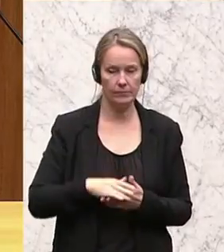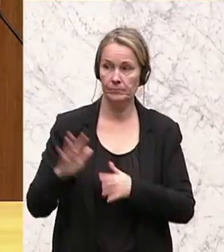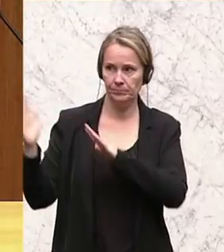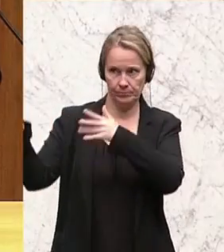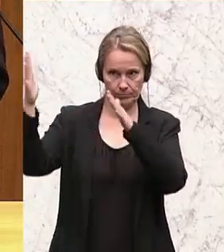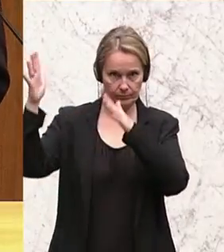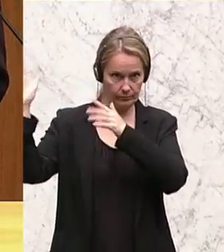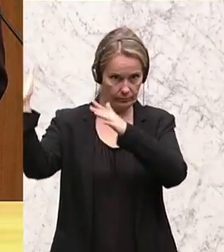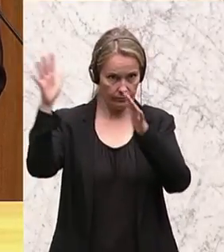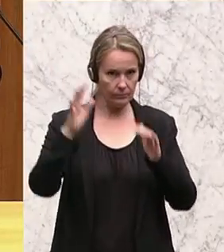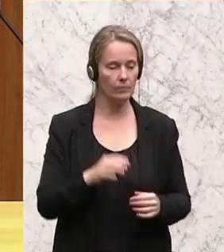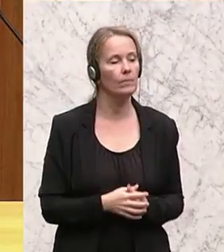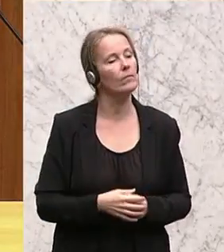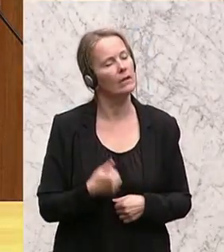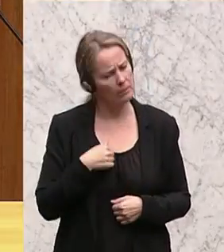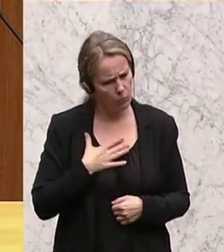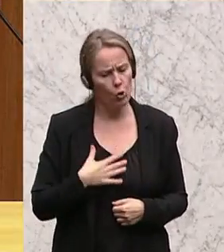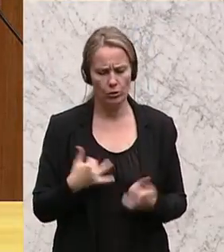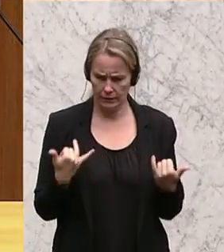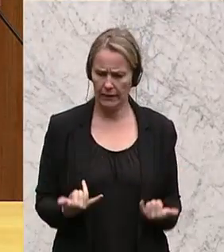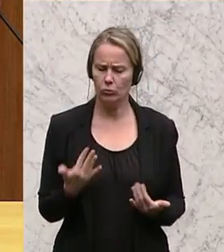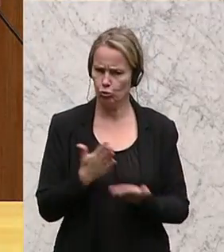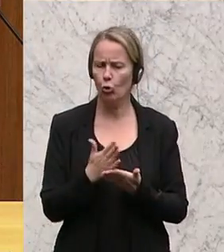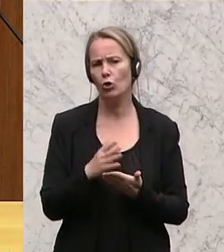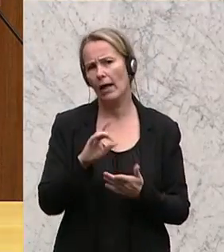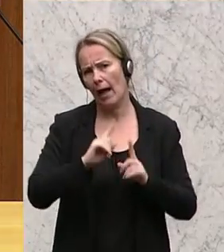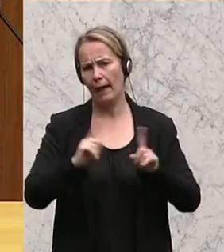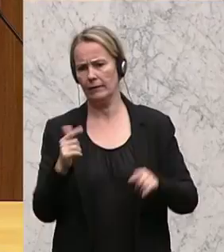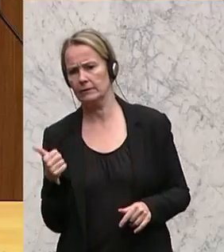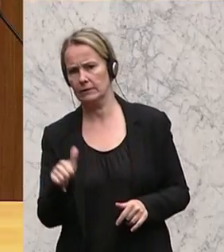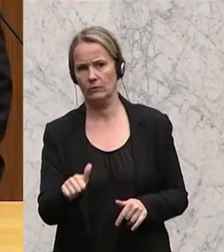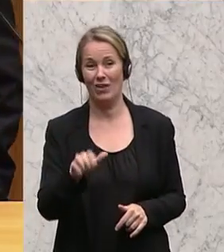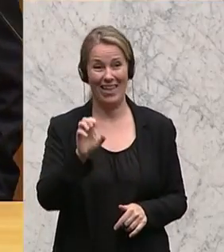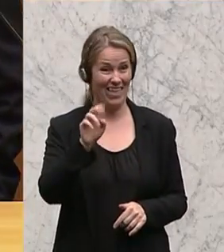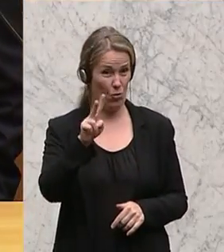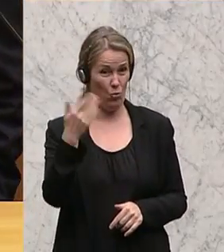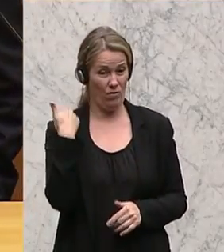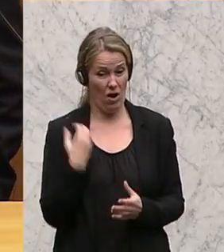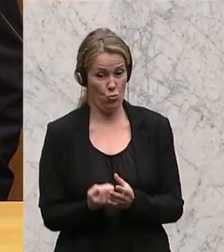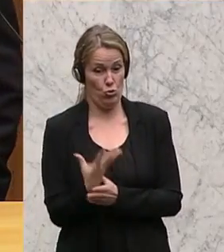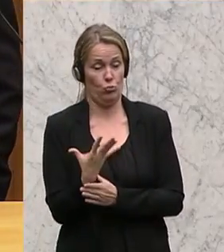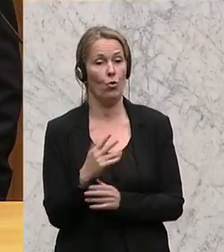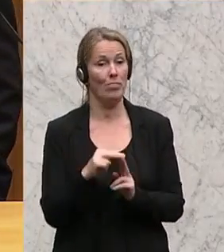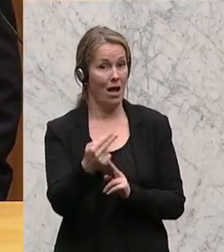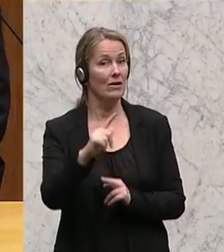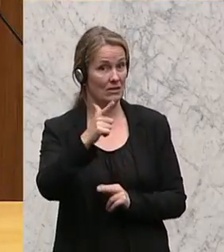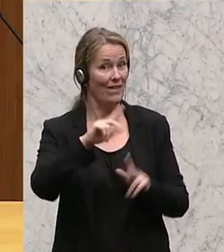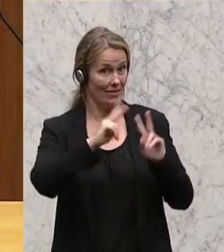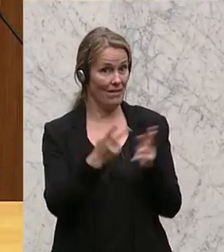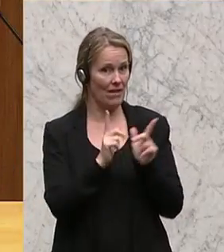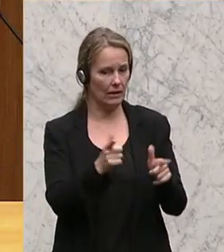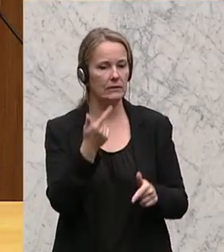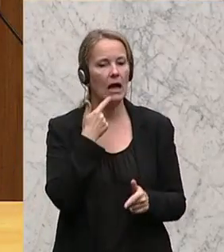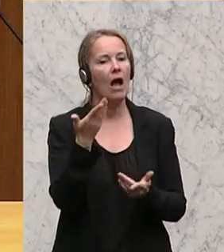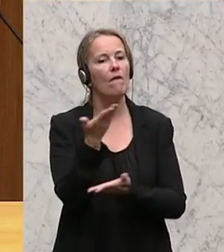Und ich möchte hier schon eine Facette einbringen. Die EU hat ihren Ursprung seinerzeit nach dem Zweiten Weltkrieg in der Förderung